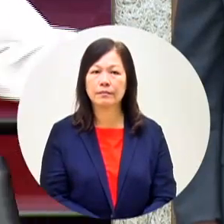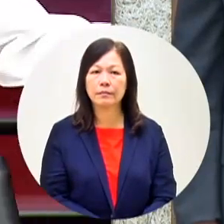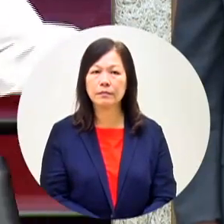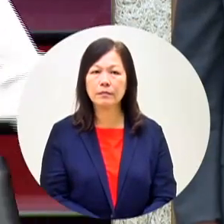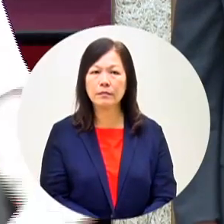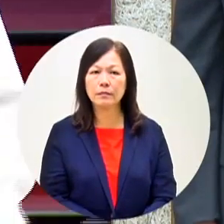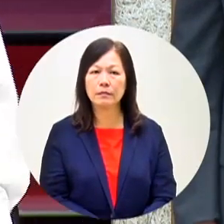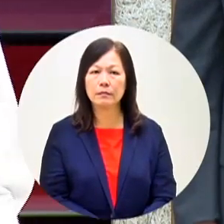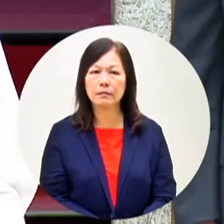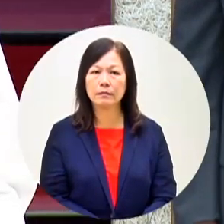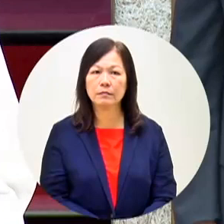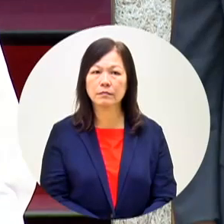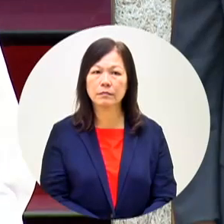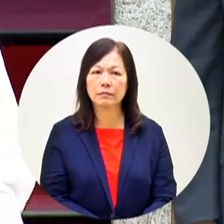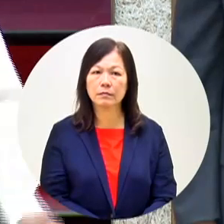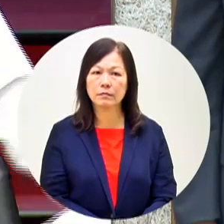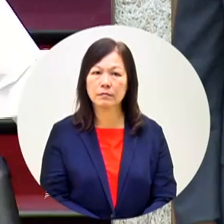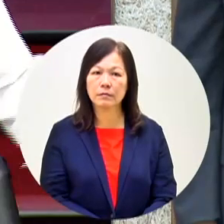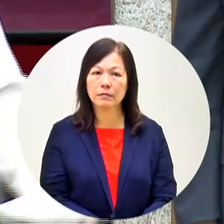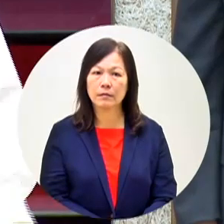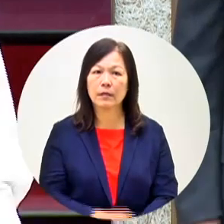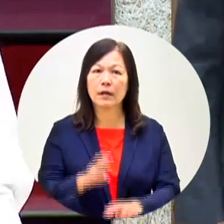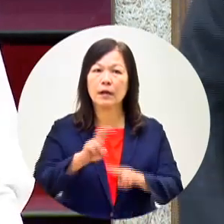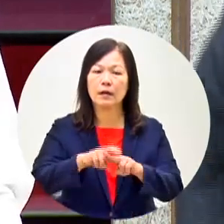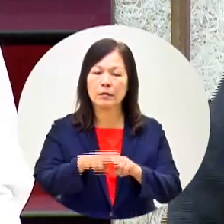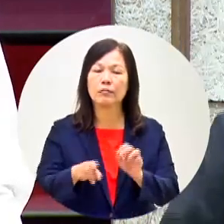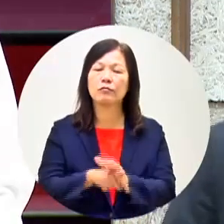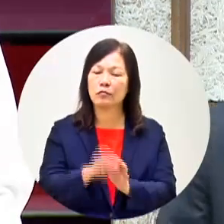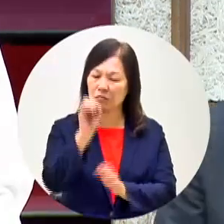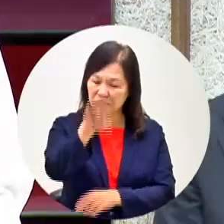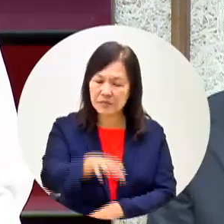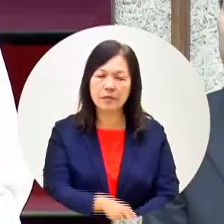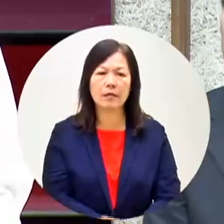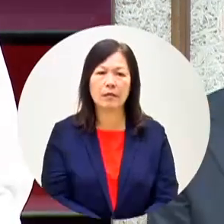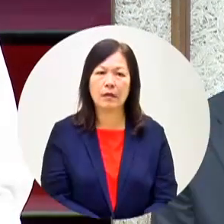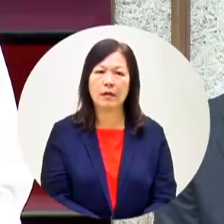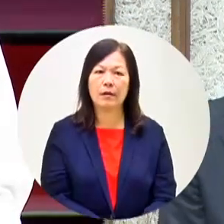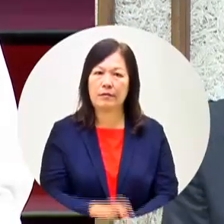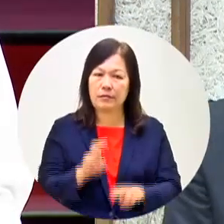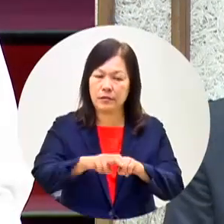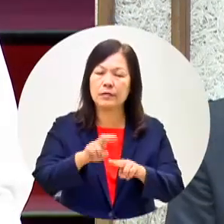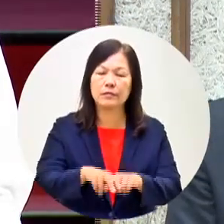你请坐啦，我来讲啊。你请坐啦，副局长。